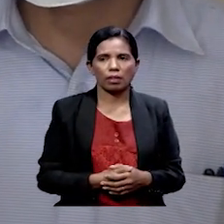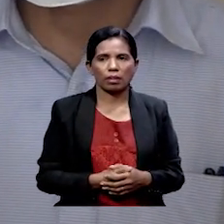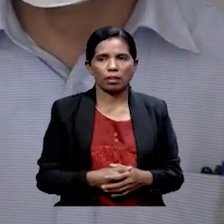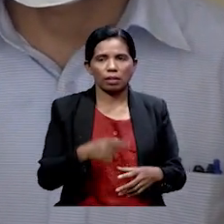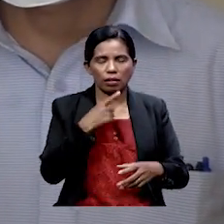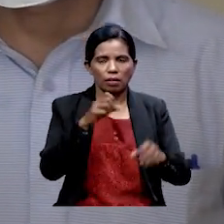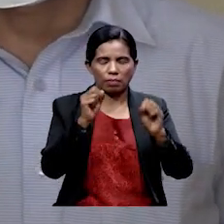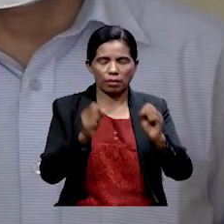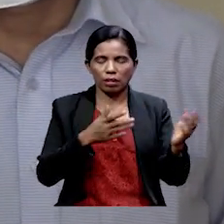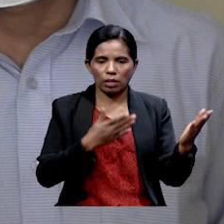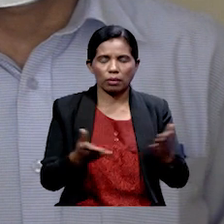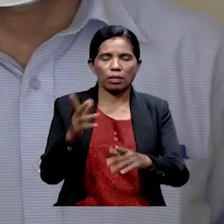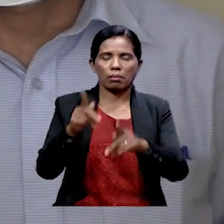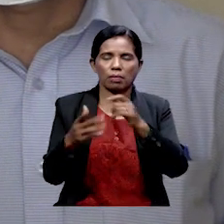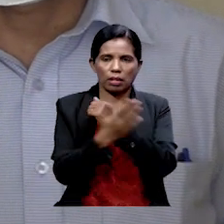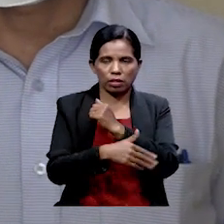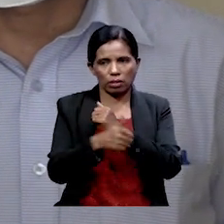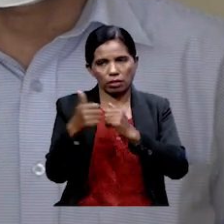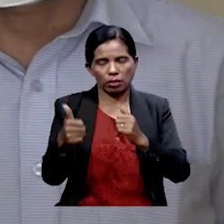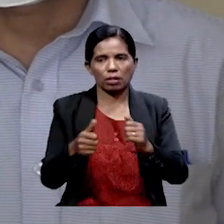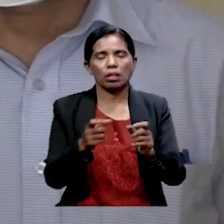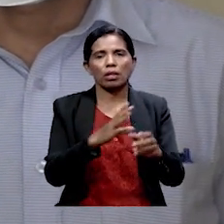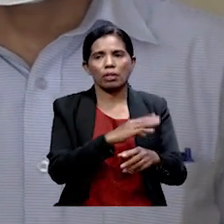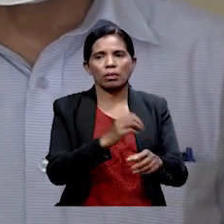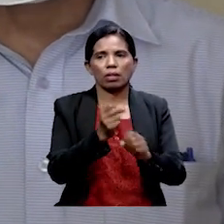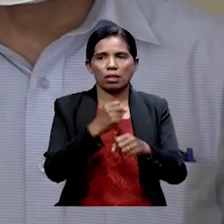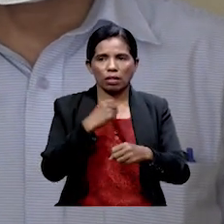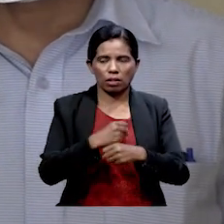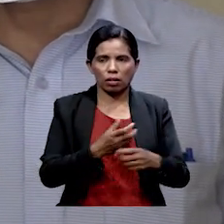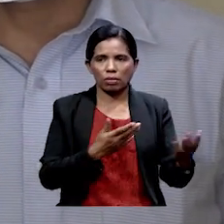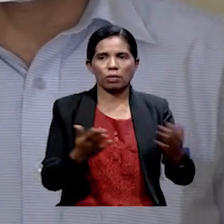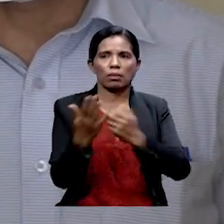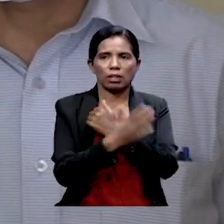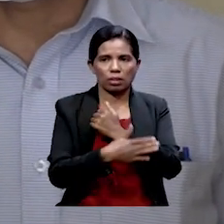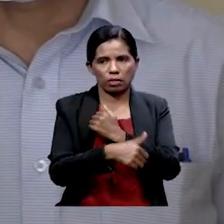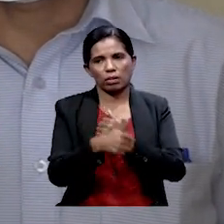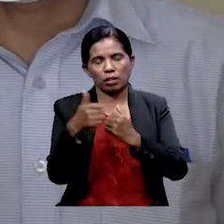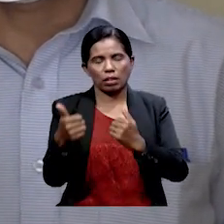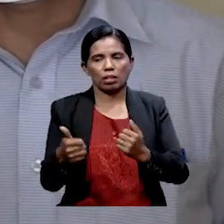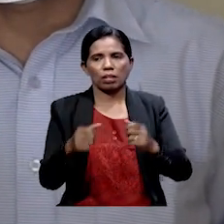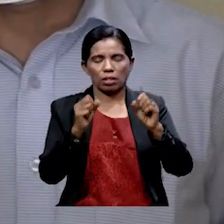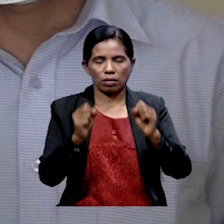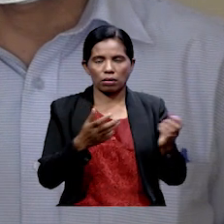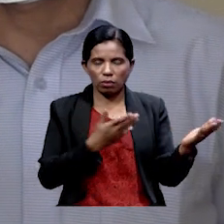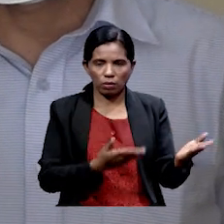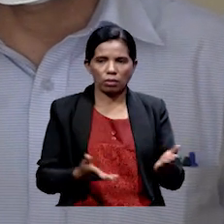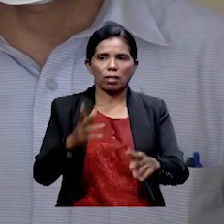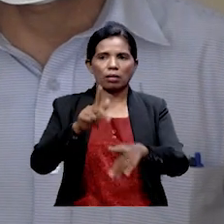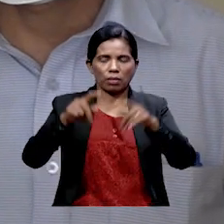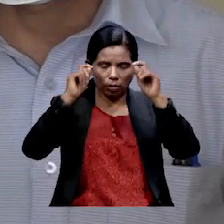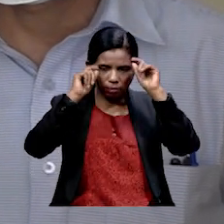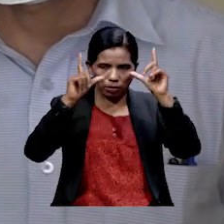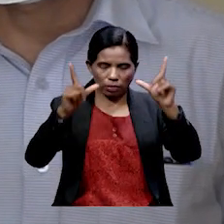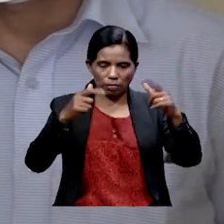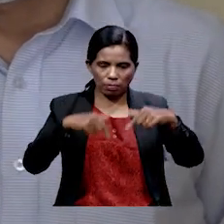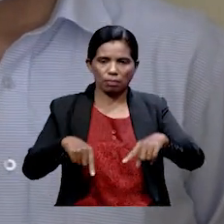Dep naker ma bela lori ema ba rai liur. Nomos bela halo lobi ba nasaun sira selselu para at lori Timor Leste ka o lori sidadaun da